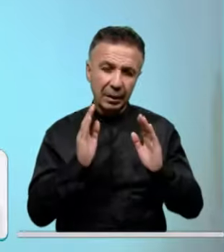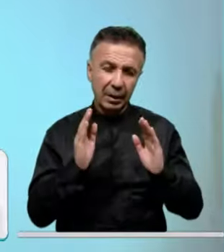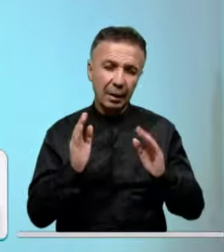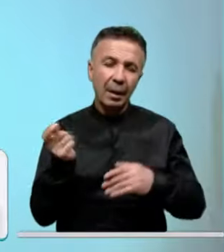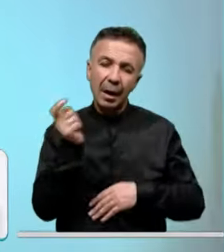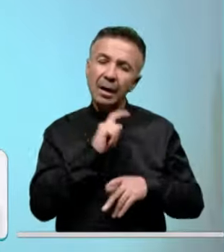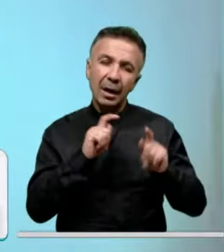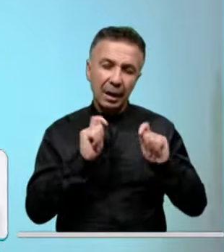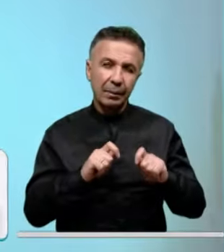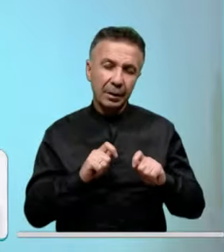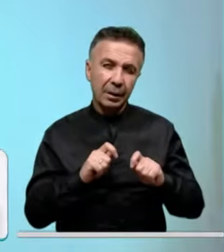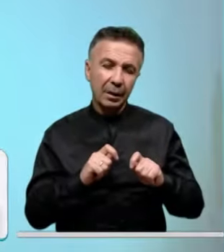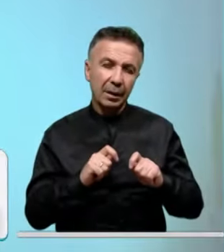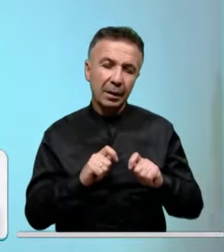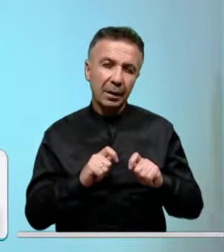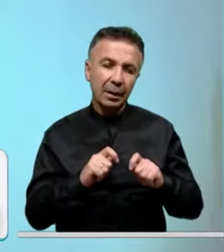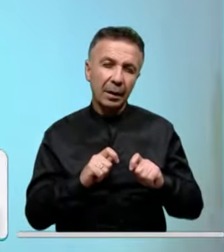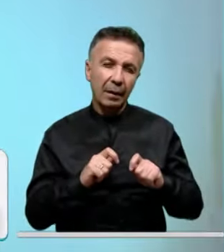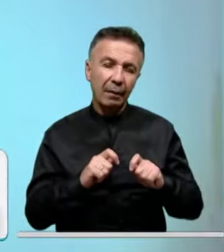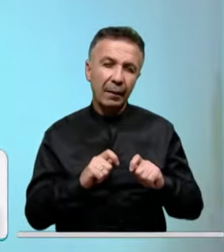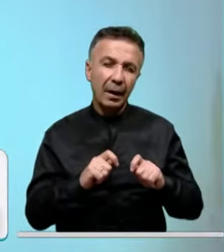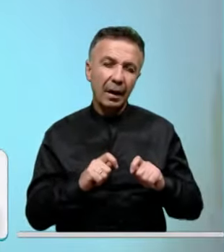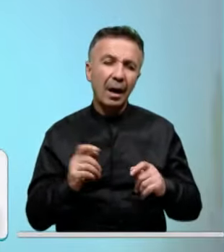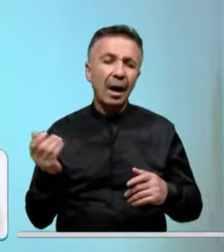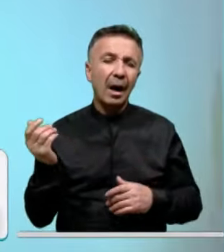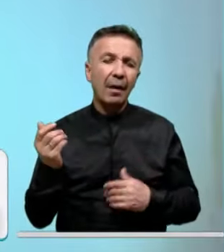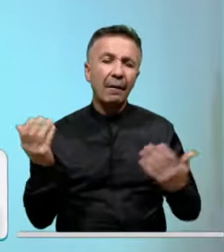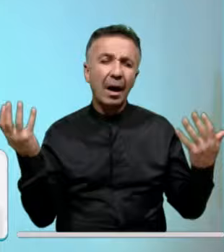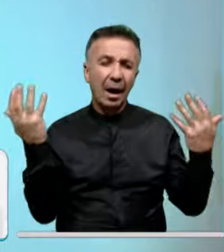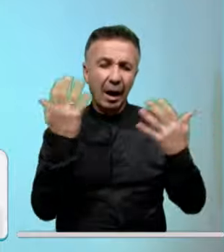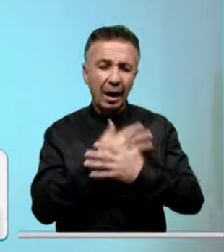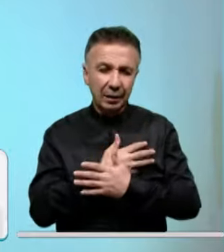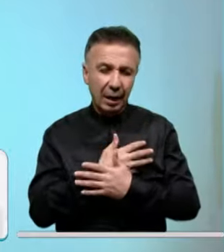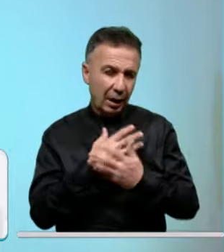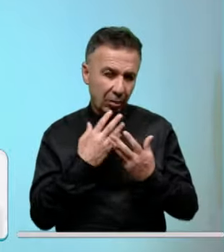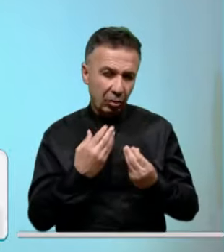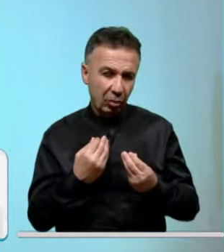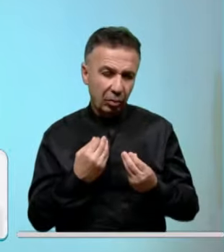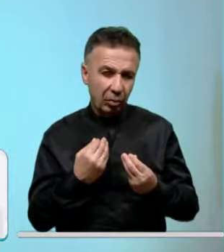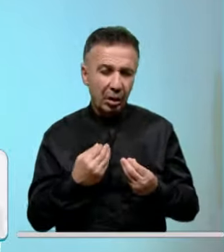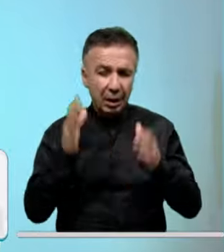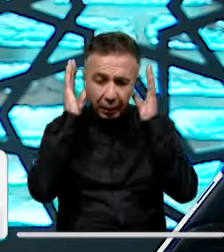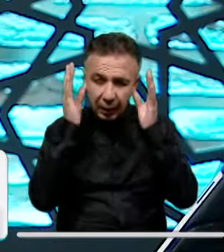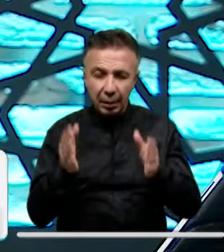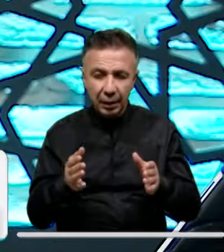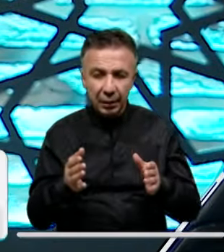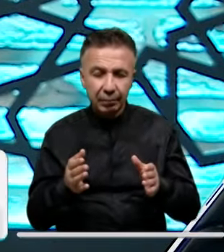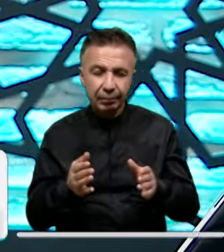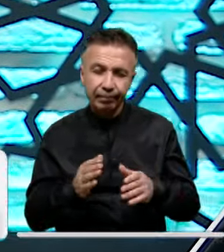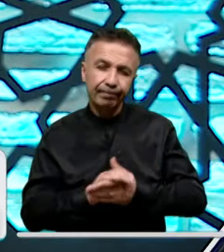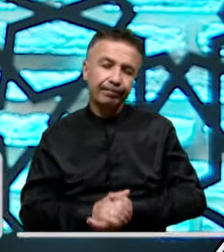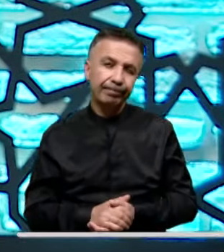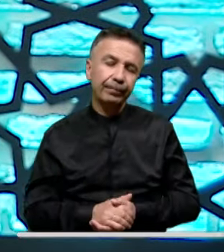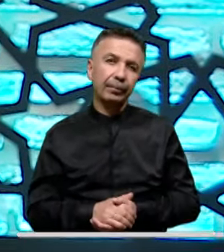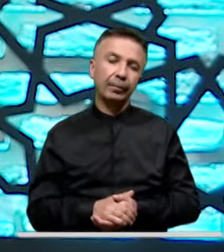yanılmışız, tespitimiz isabetli olmamış, namazımız geçerlidir, iadesi gerekmez. Eyvallah, teşekkür ederiz. İhsan